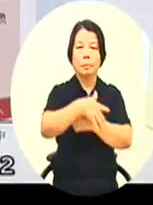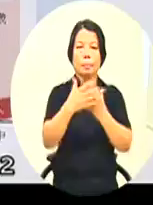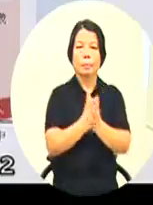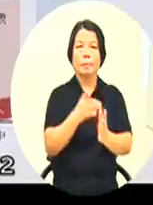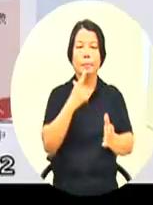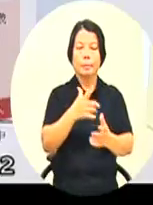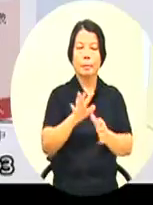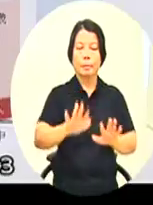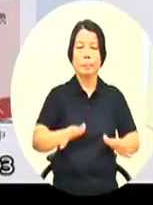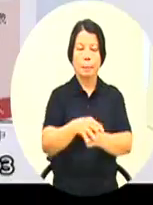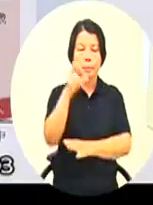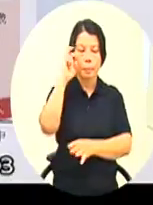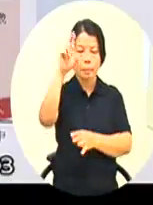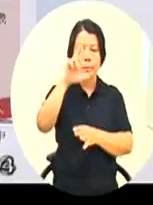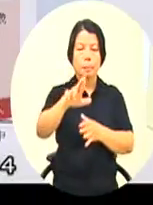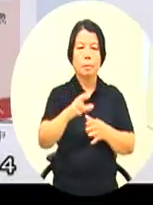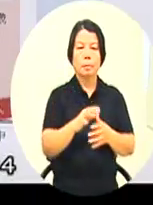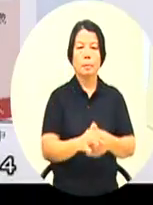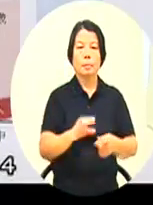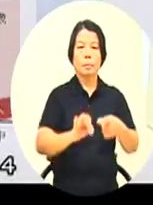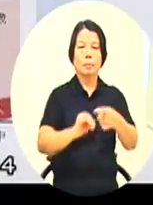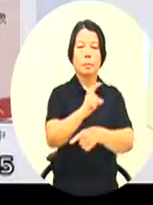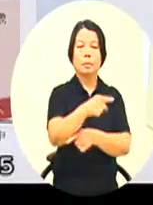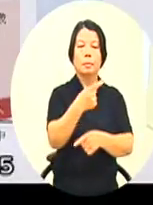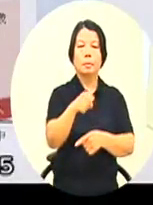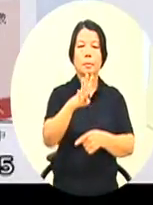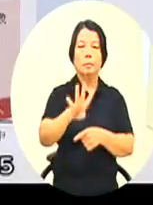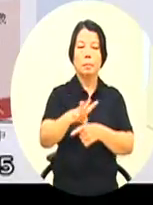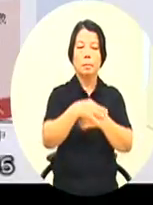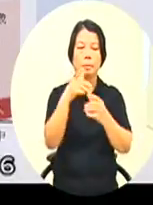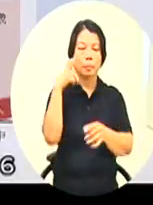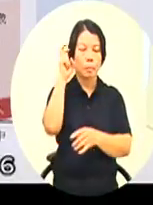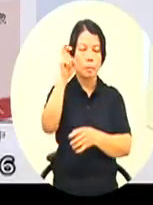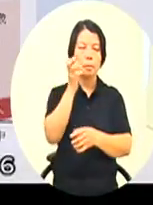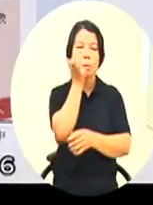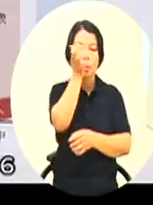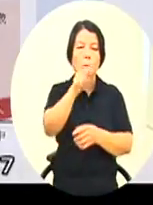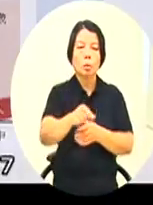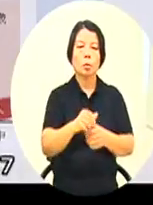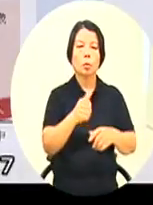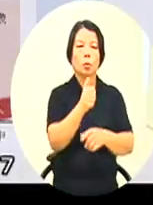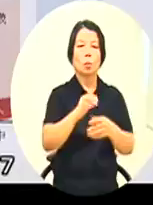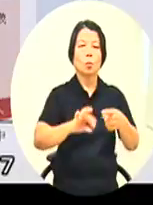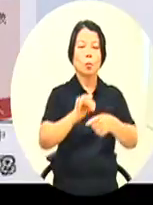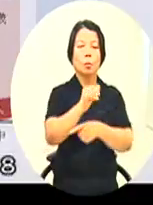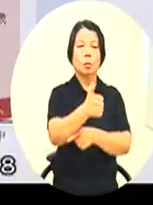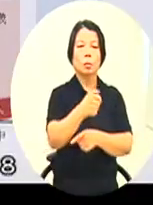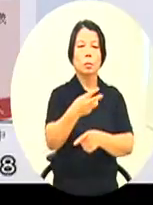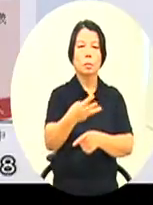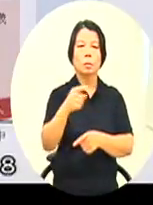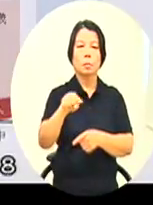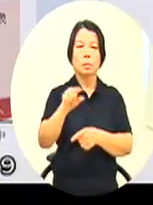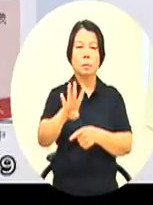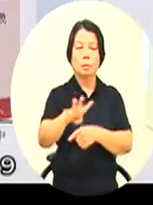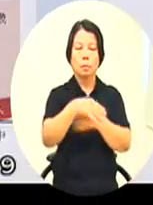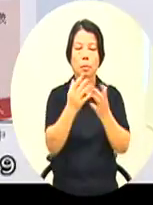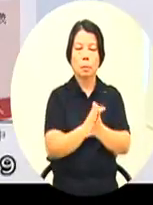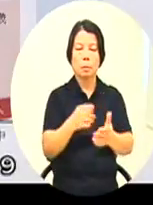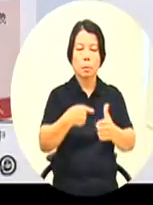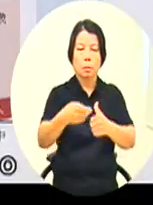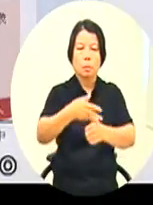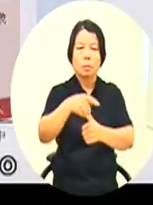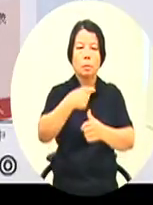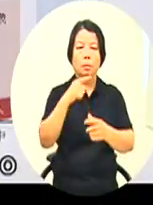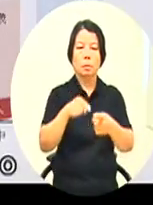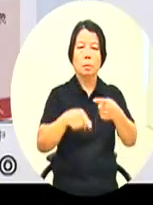占有的博士学位的有1.4%，那硕士53.4%，那平均年龄呢？三级教师的平均年龄是